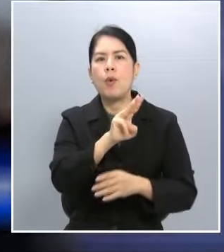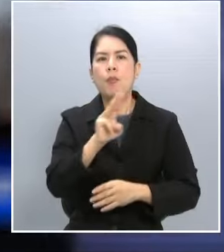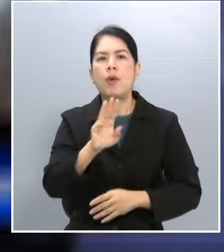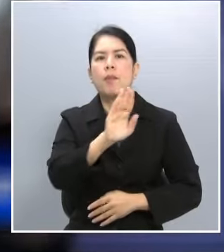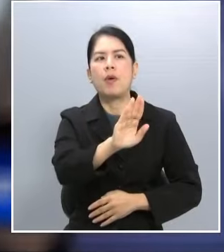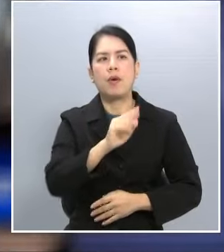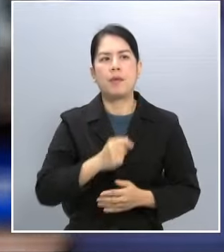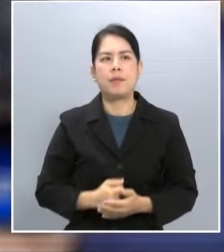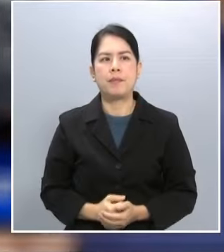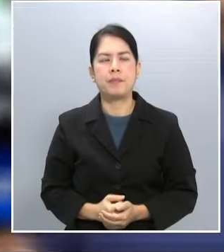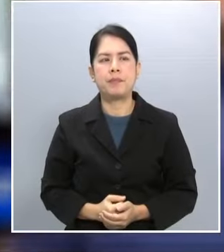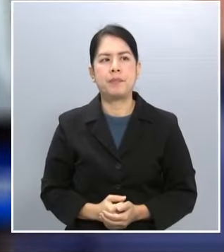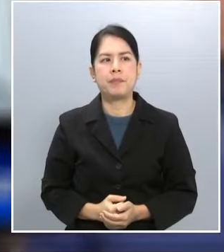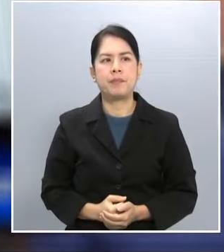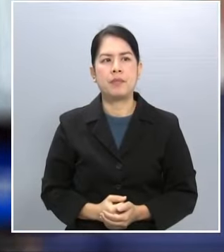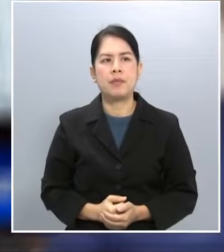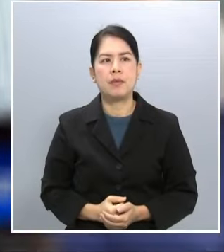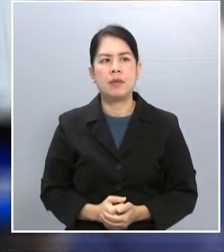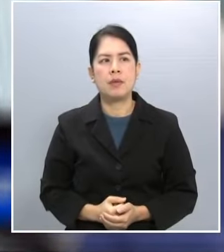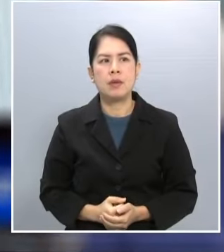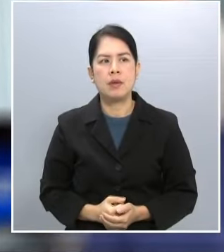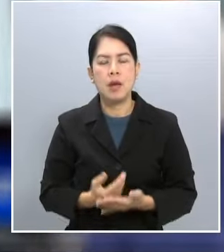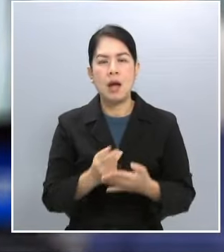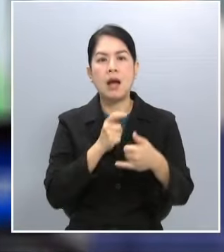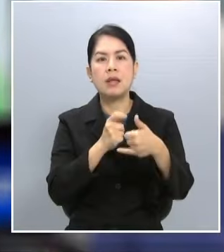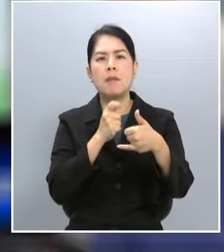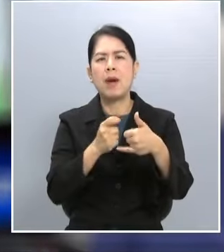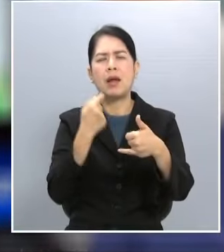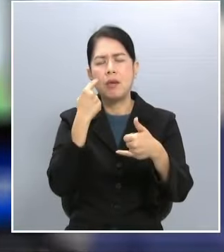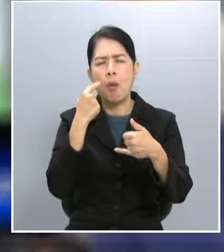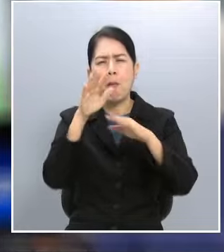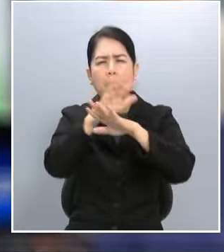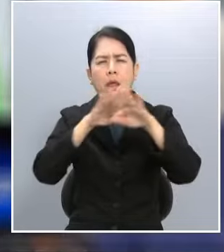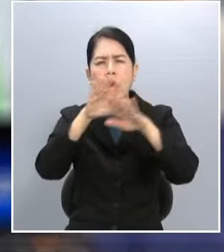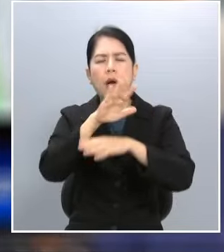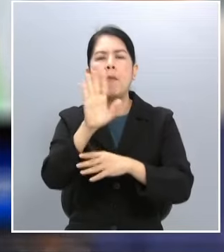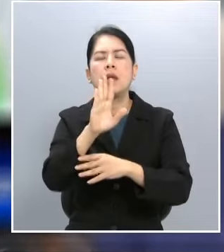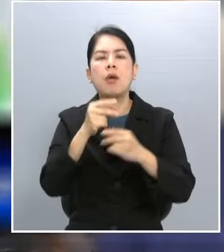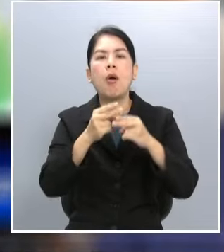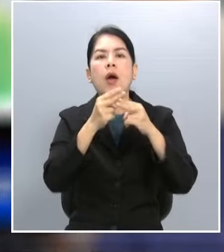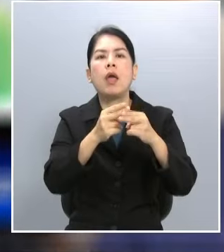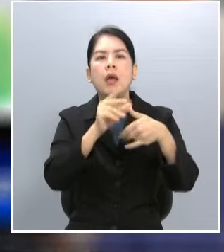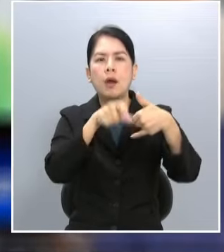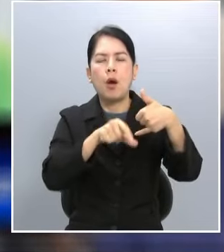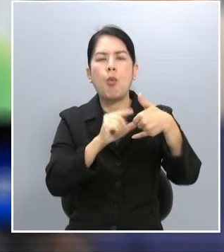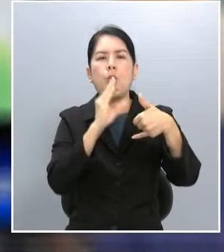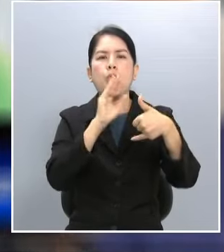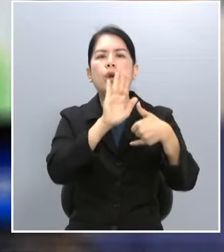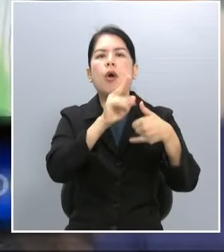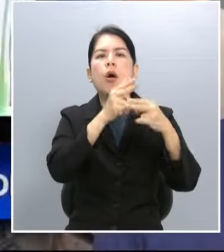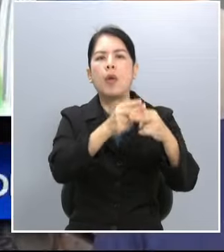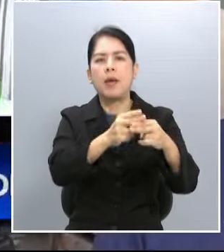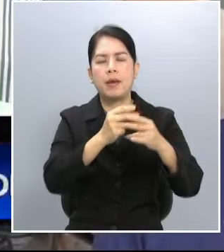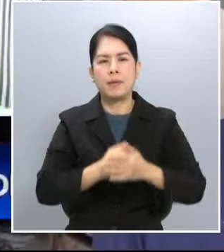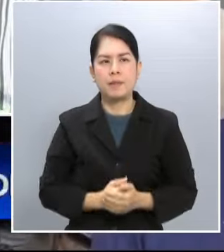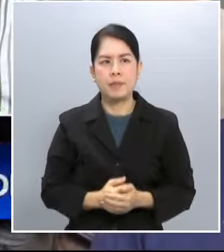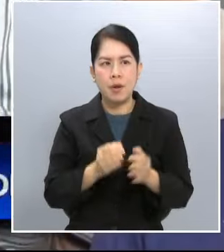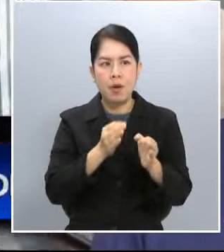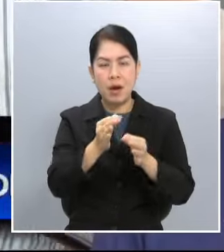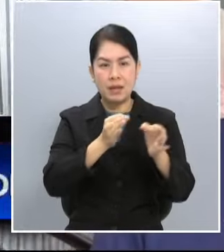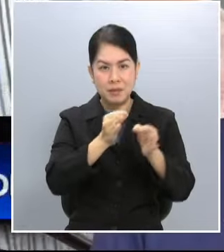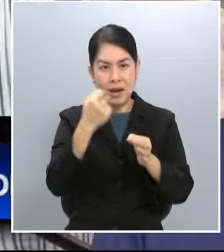การใช้จิตเนี่ยซูมลง คือจริงๆนี่เขาให้สัมภาษณ์ไม่ต้องเบอร์ก็ได้นะครับเพราะเขาเป็นคนให้สัมภาษณ์เอง แล้วก็ขยายดูนั่นคือการซูม นะครับเป็นการแถลงข่